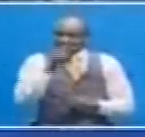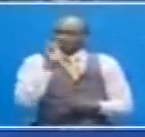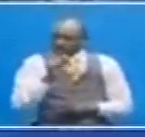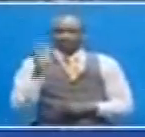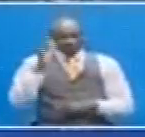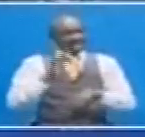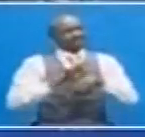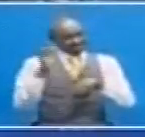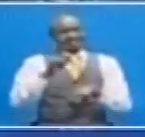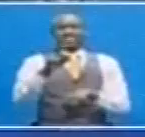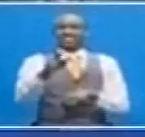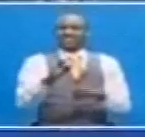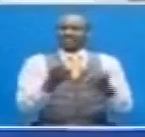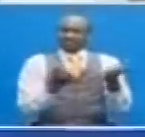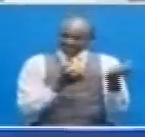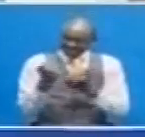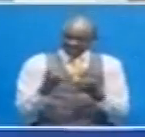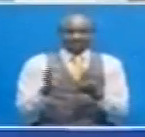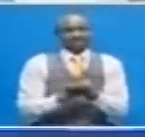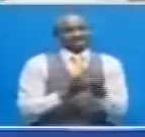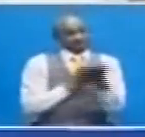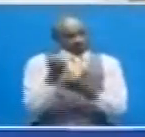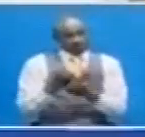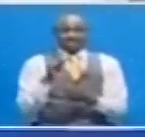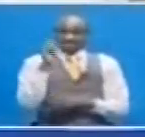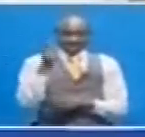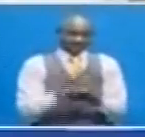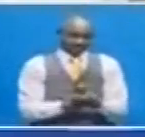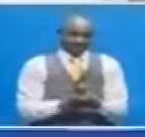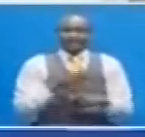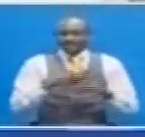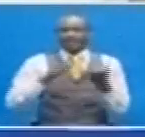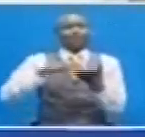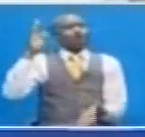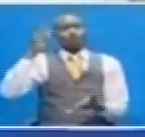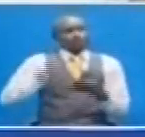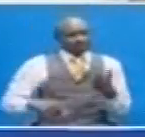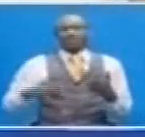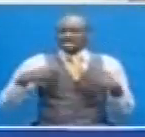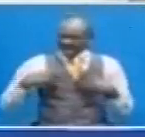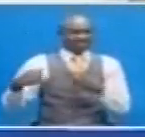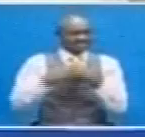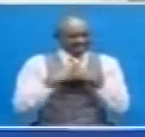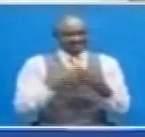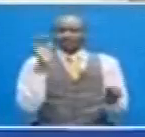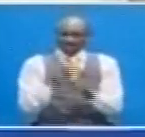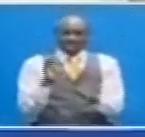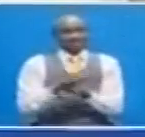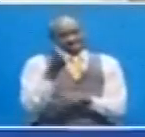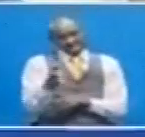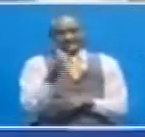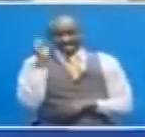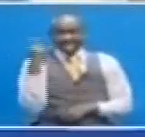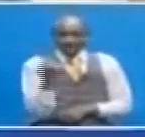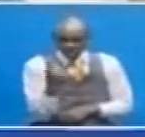Kenya, ikiwemo hata sekta ya utalii hapa nchini. Lakini sana sana tuko na shida ambazo zinatukumba sio tu kama